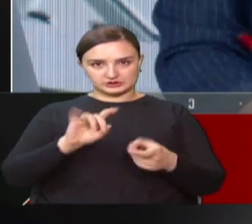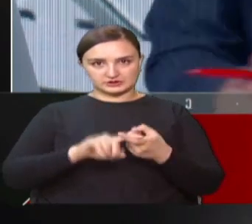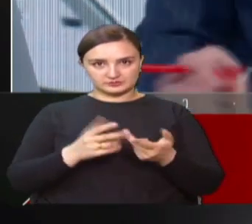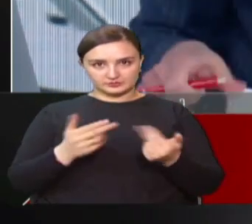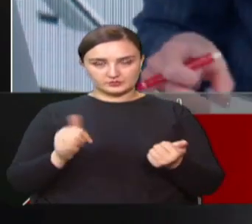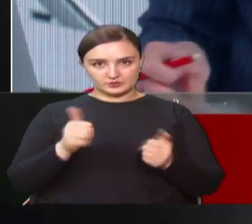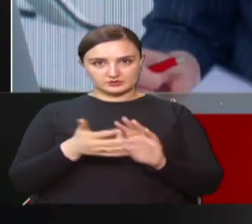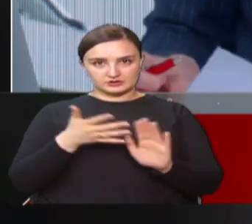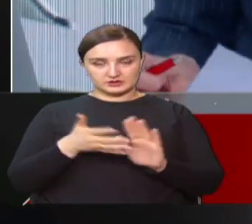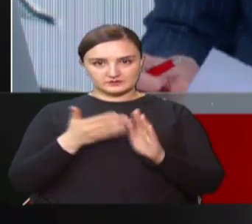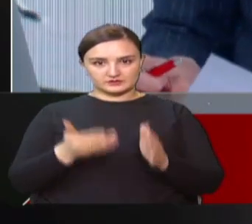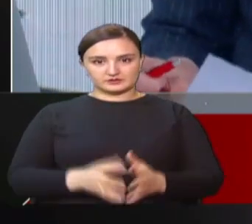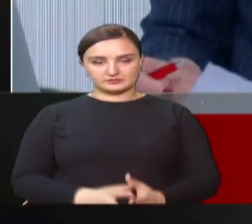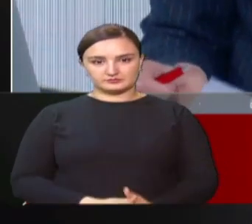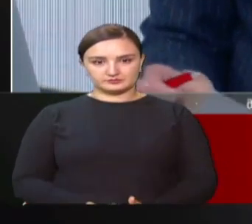გავიგე?